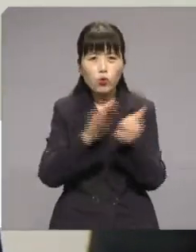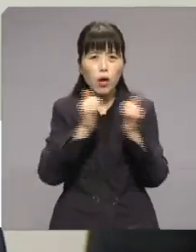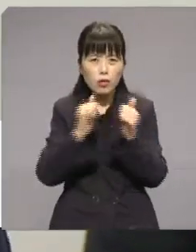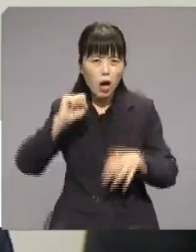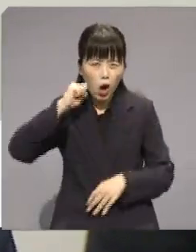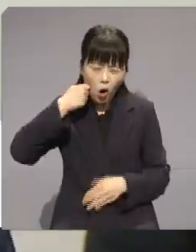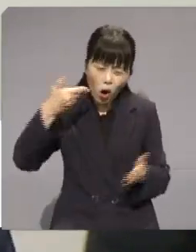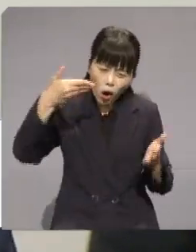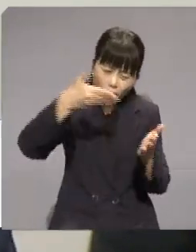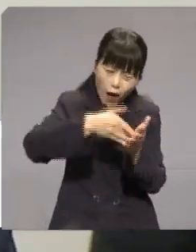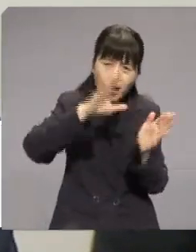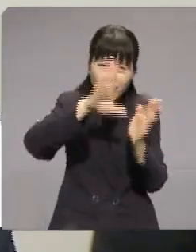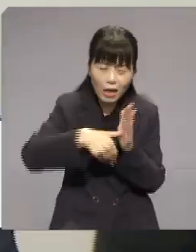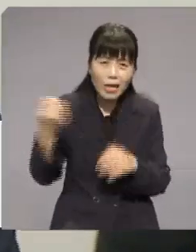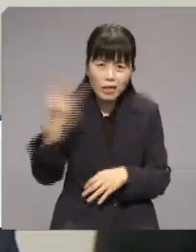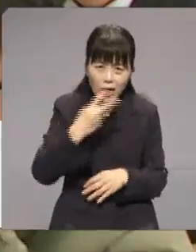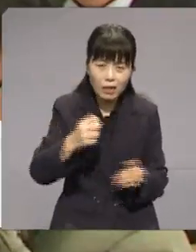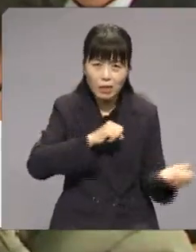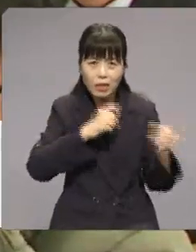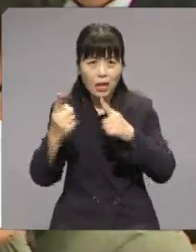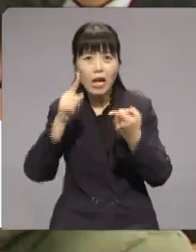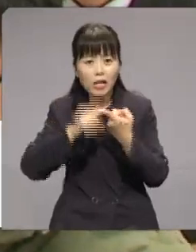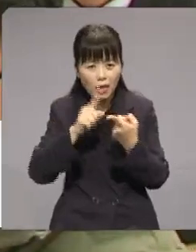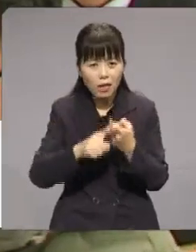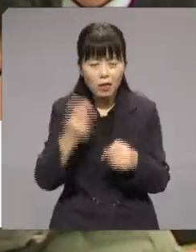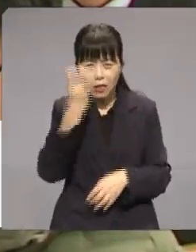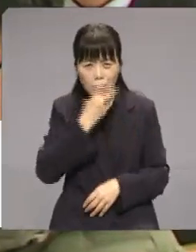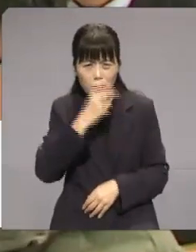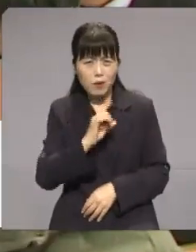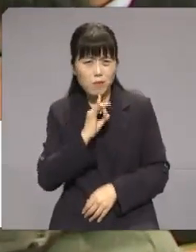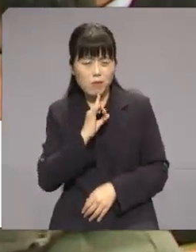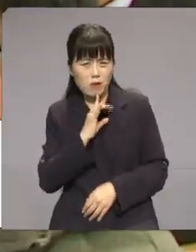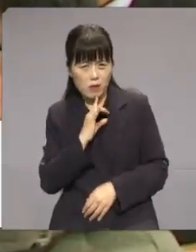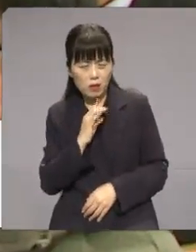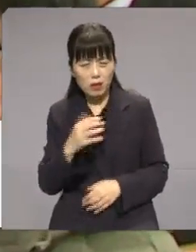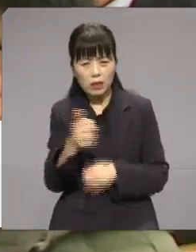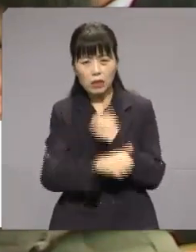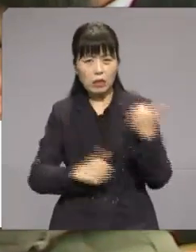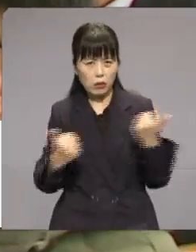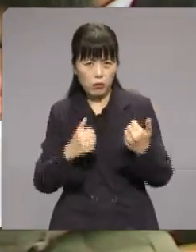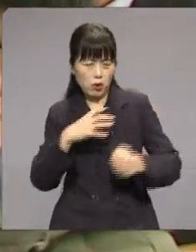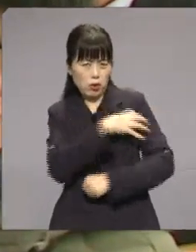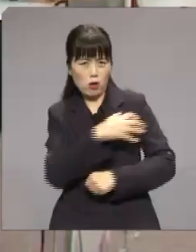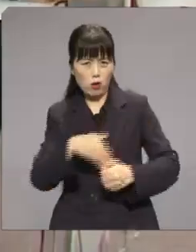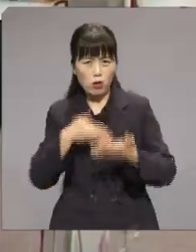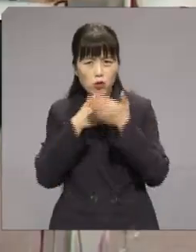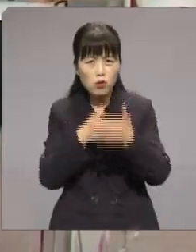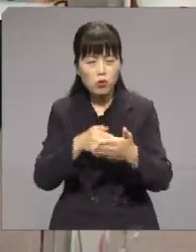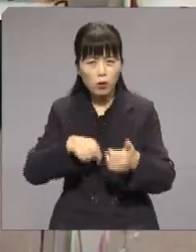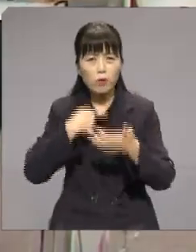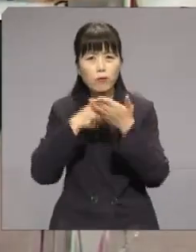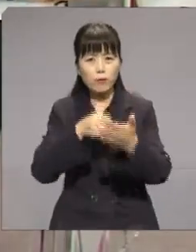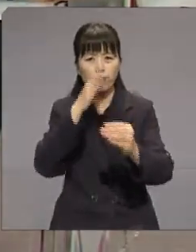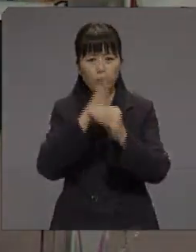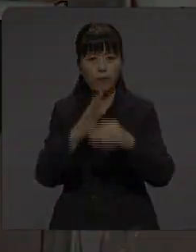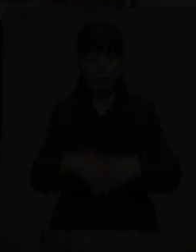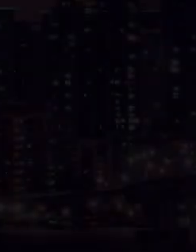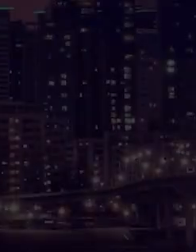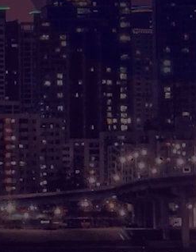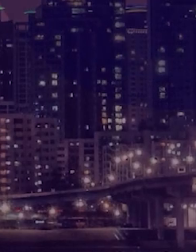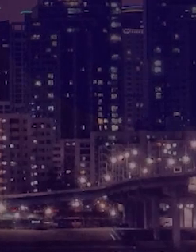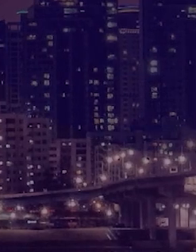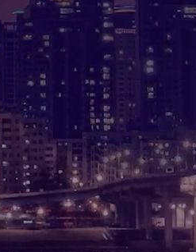벼랑 끝에 몰릴 때쯤 다시 살리는 것은 심사를 빌미로 한 의회 권위주의에 불과하다고 주장했습니다.